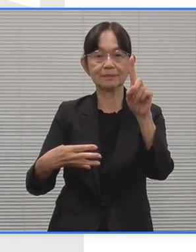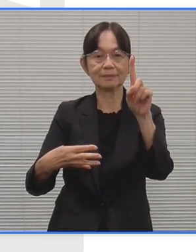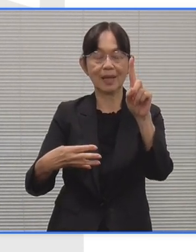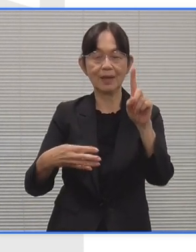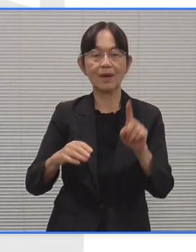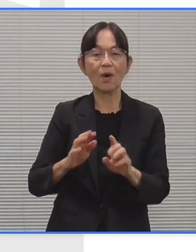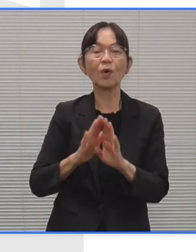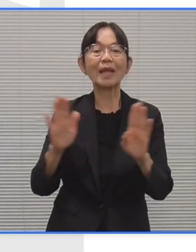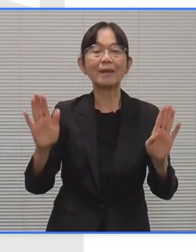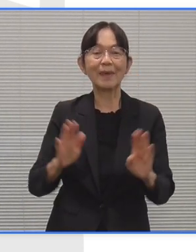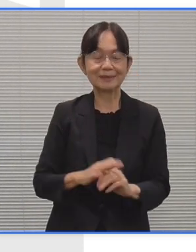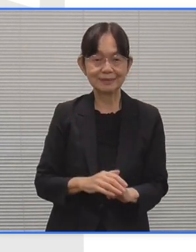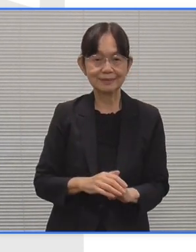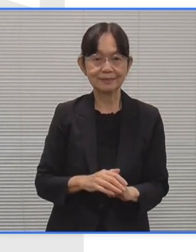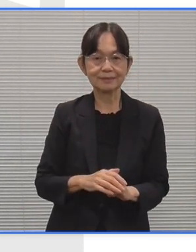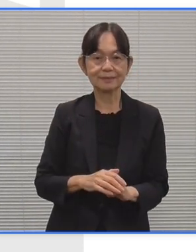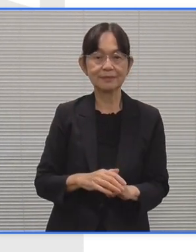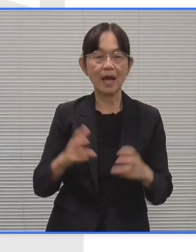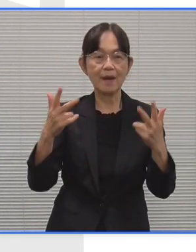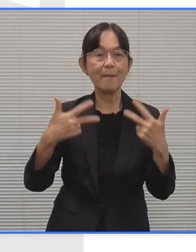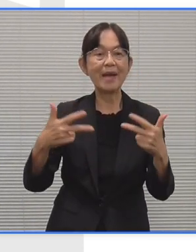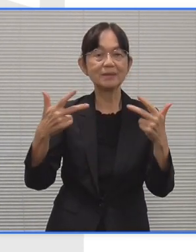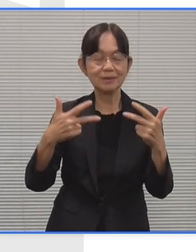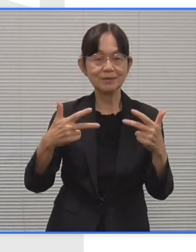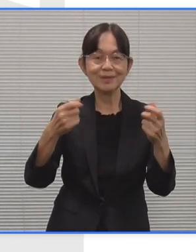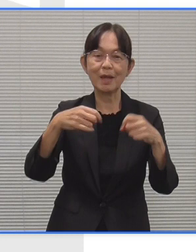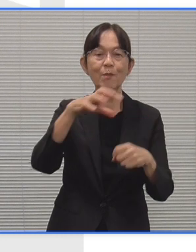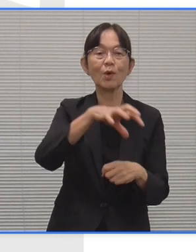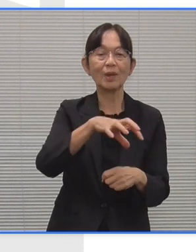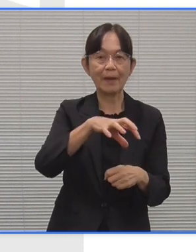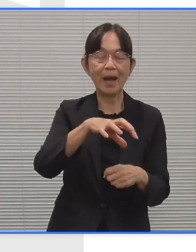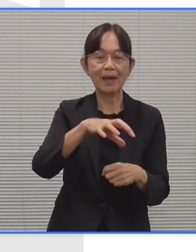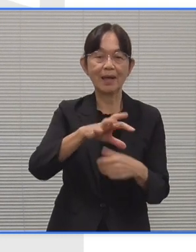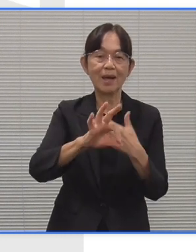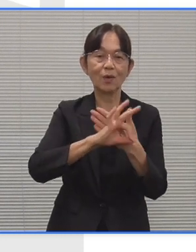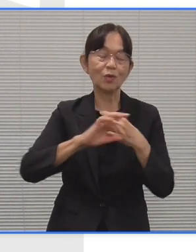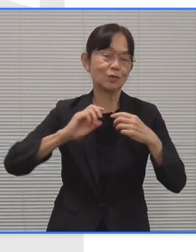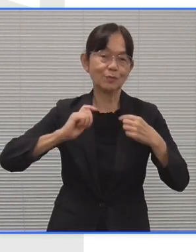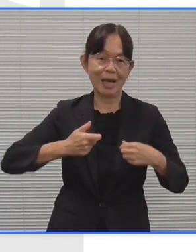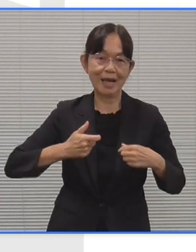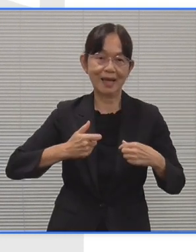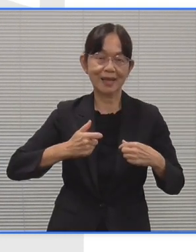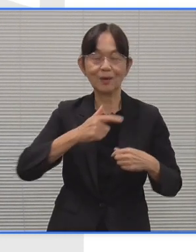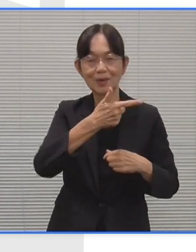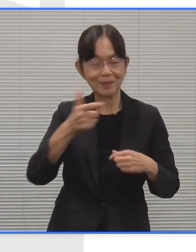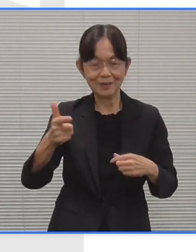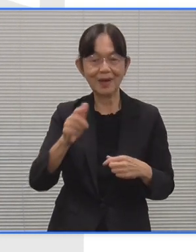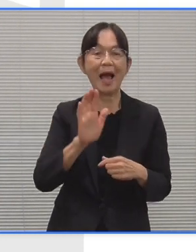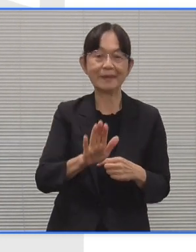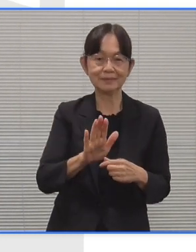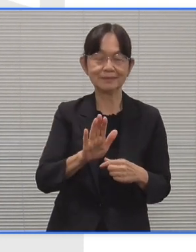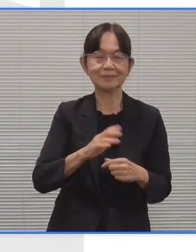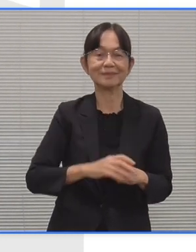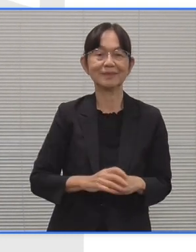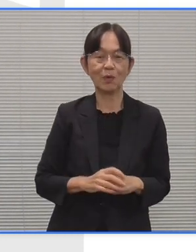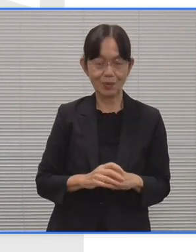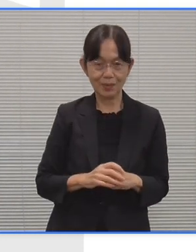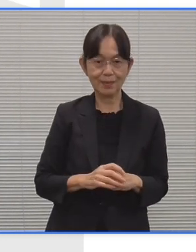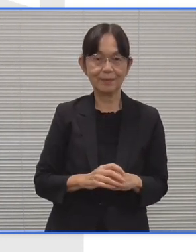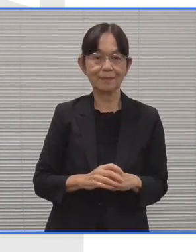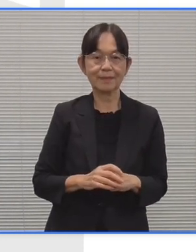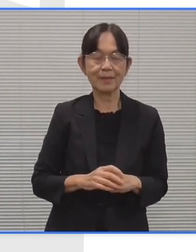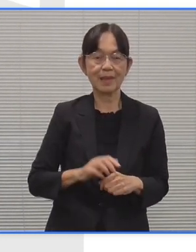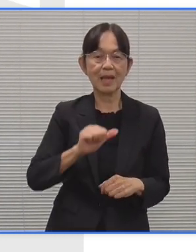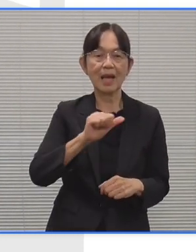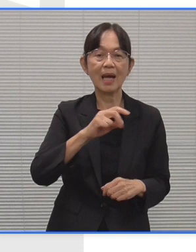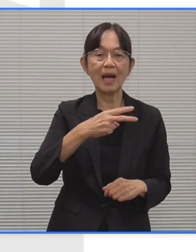行います。なのでもう毎週池袋ではコスプレがあるというような、感じでございますけれども、アニ